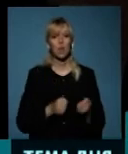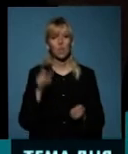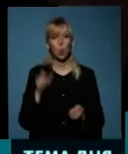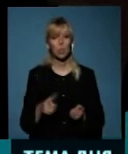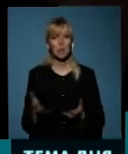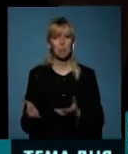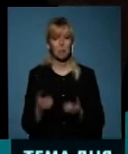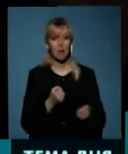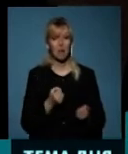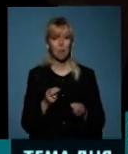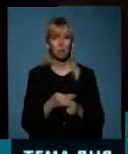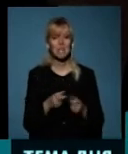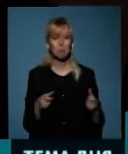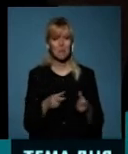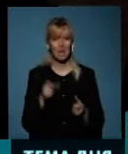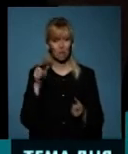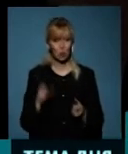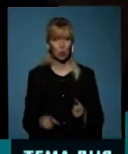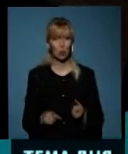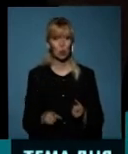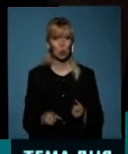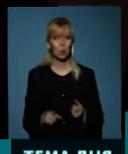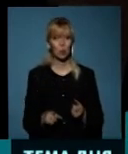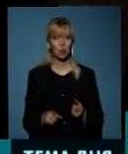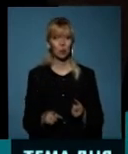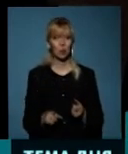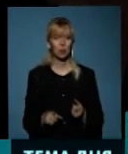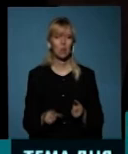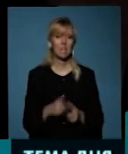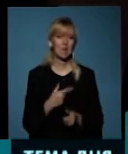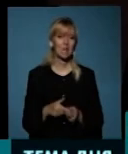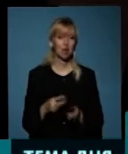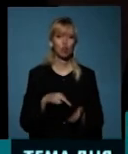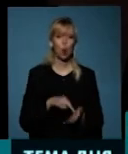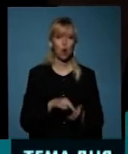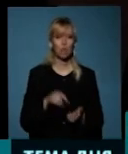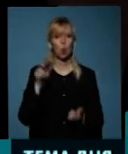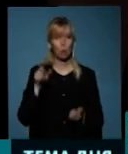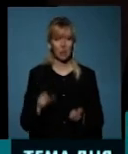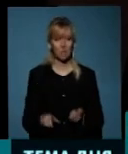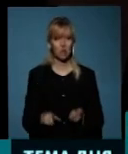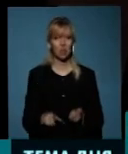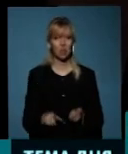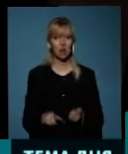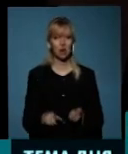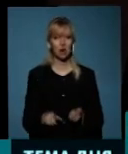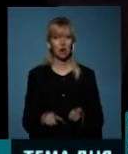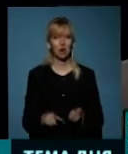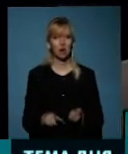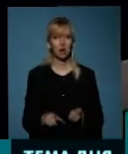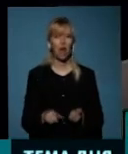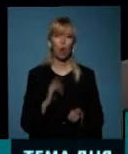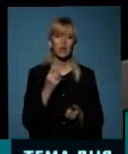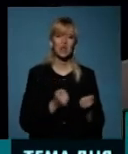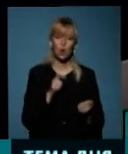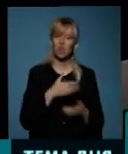бере безбілетного, да, виходить, ну, він же його або безбілетного, або стоячого пасажира, він, а один з водіїв не хотів показати